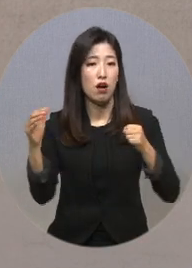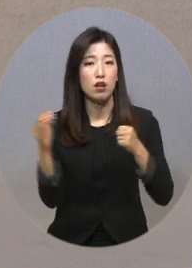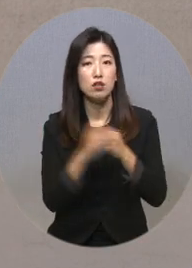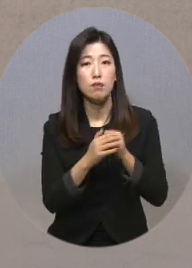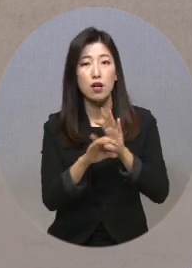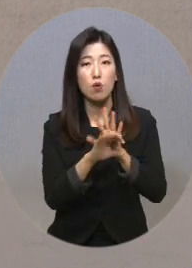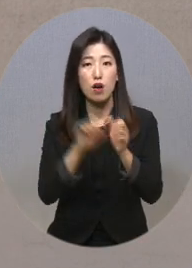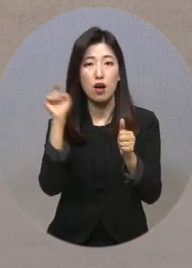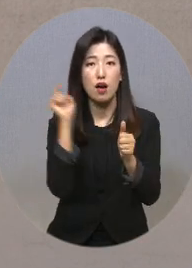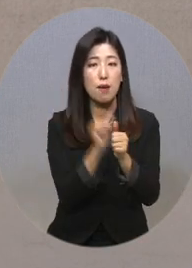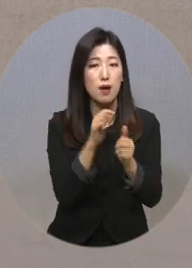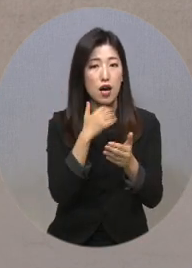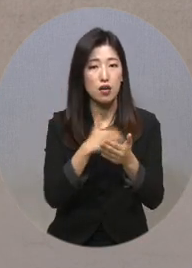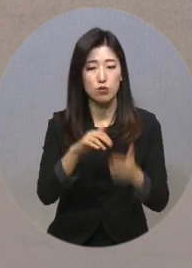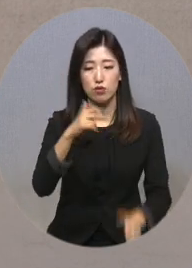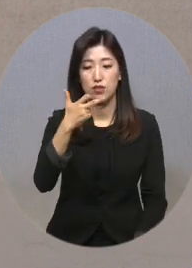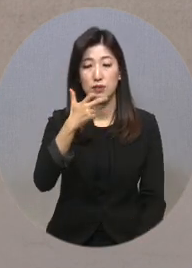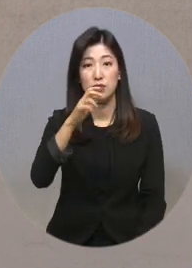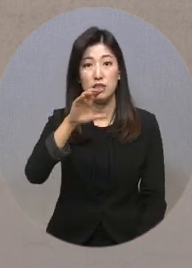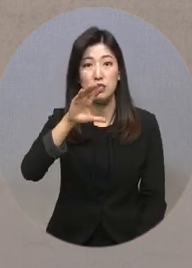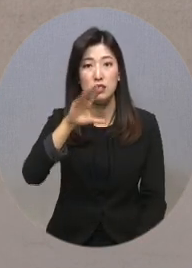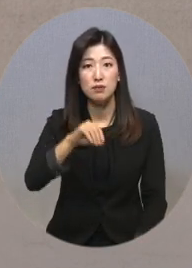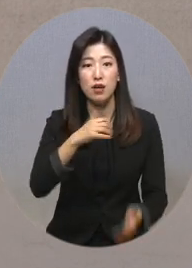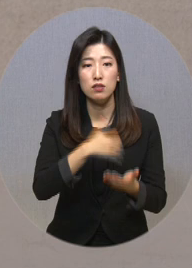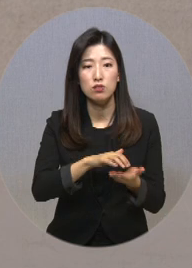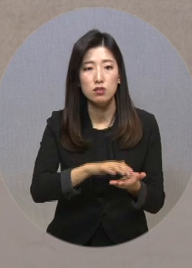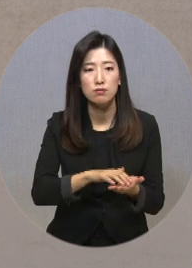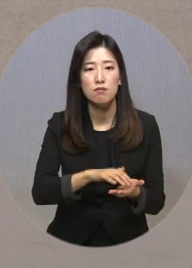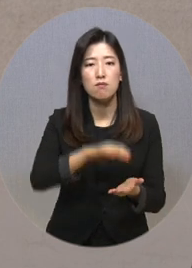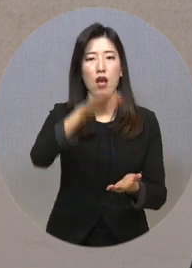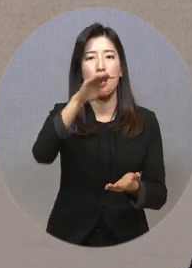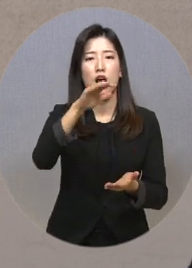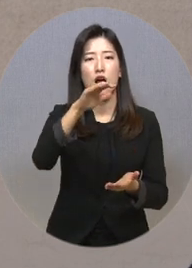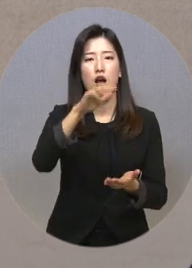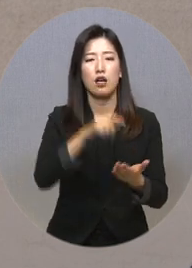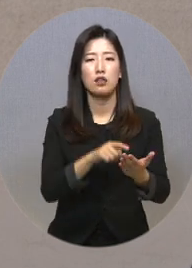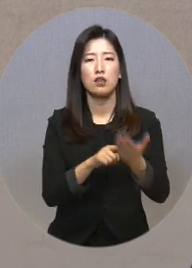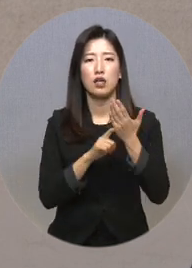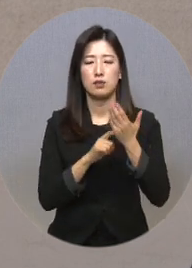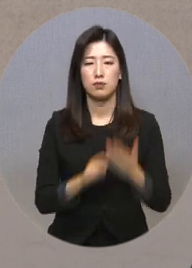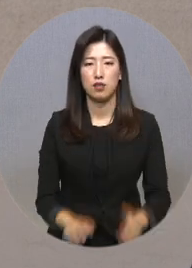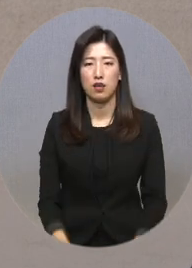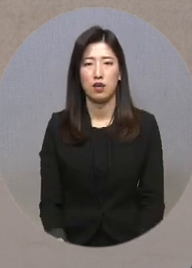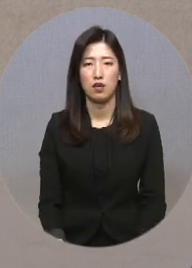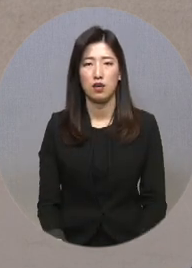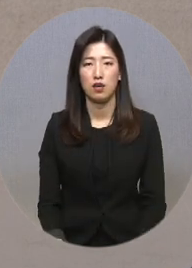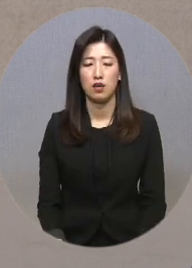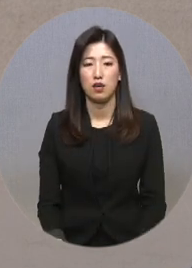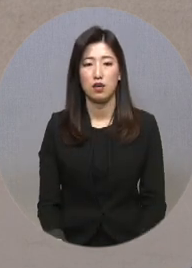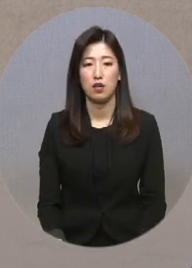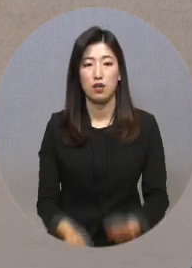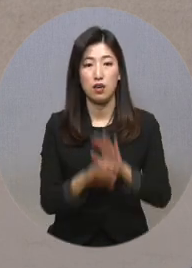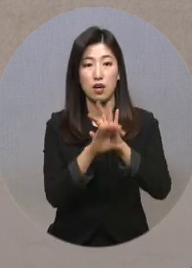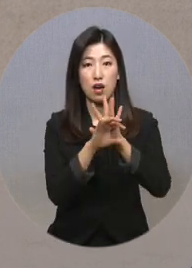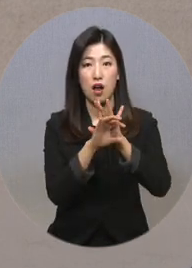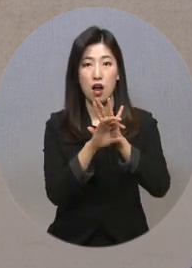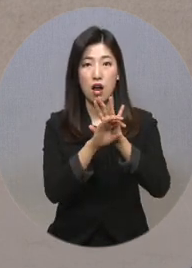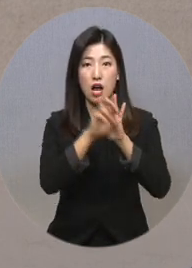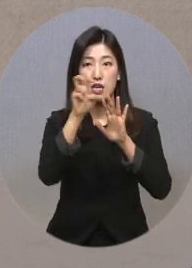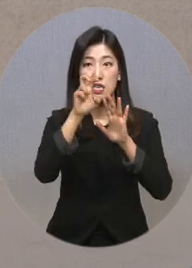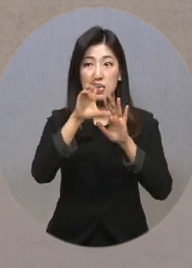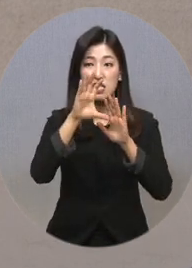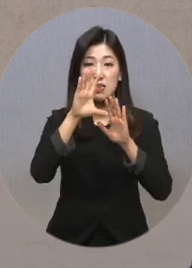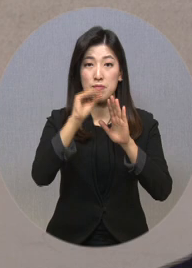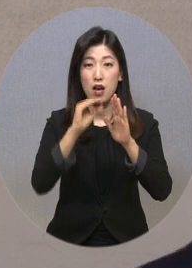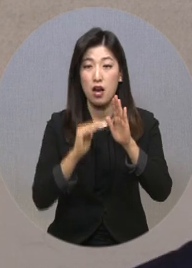확진자가 17만까지 올라갔다는 뉴스가 나왔습니다. 확진자가 20만까지 육박하는